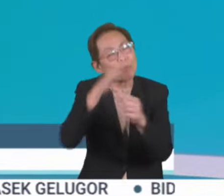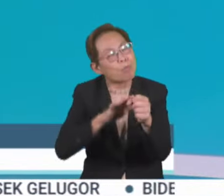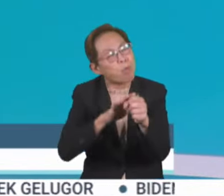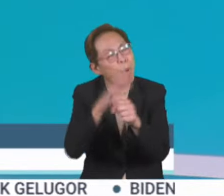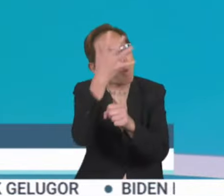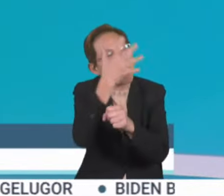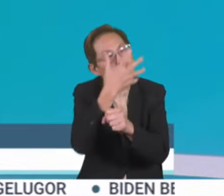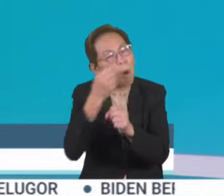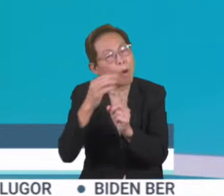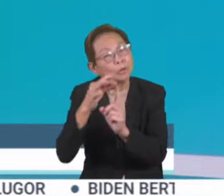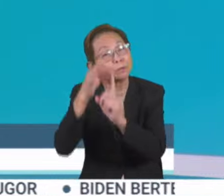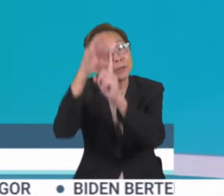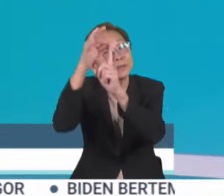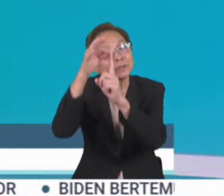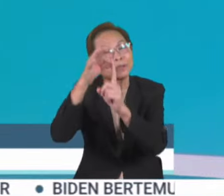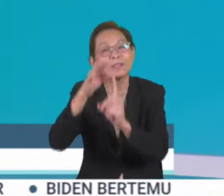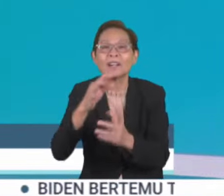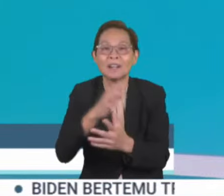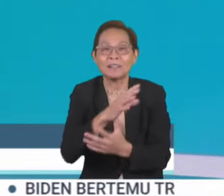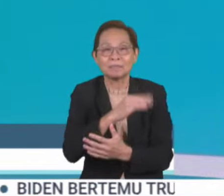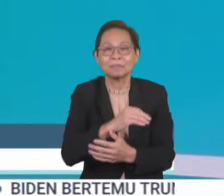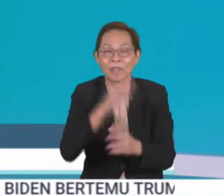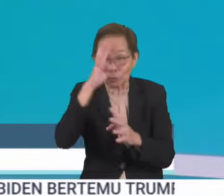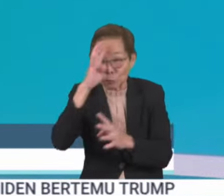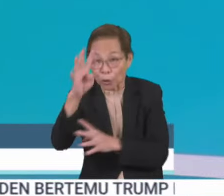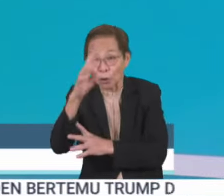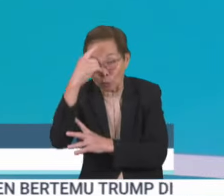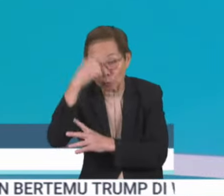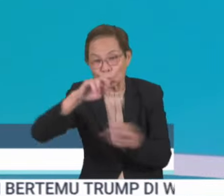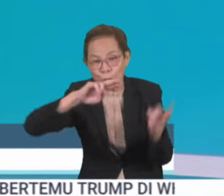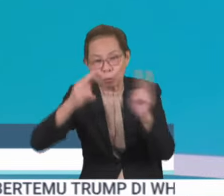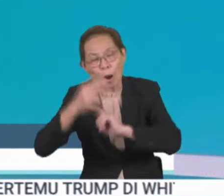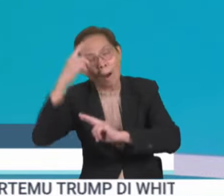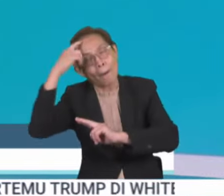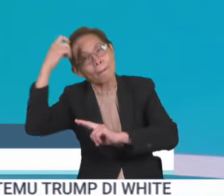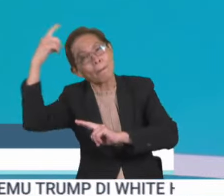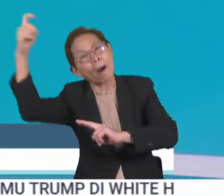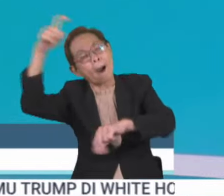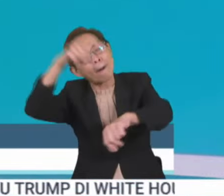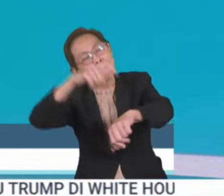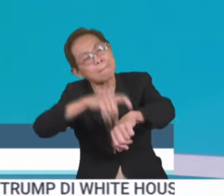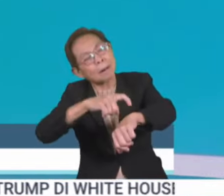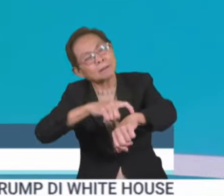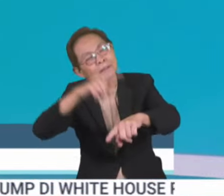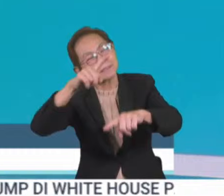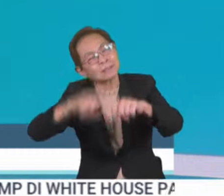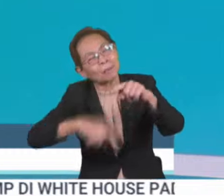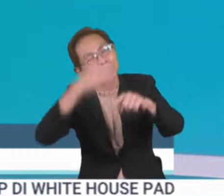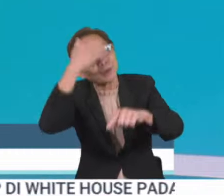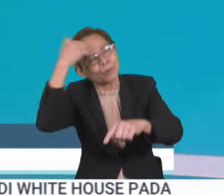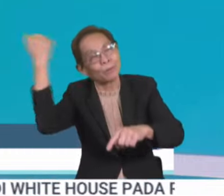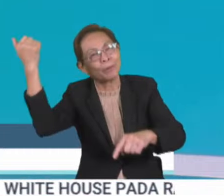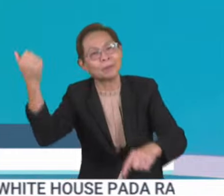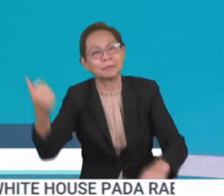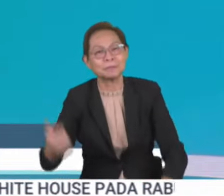yang merupakan pakej perkahwinan eksklusif yang direka untuk mengubah impian menjadi detik yang tidak dapat dilupakan.